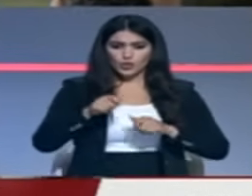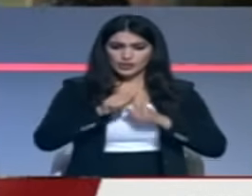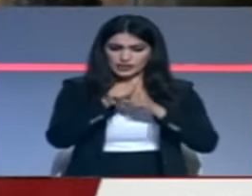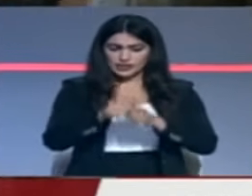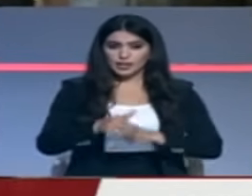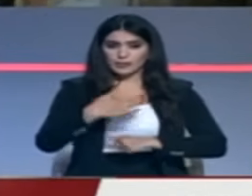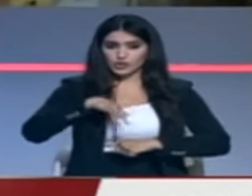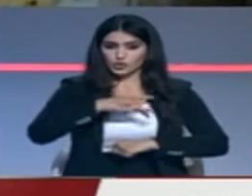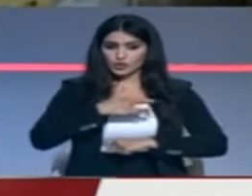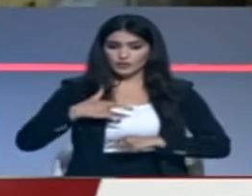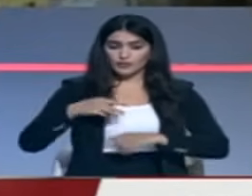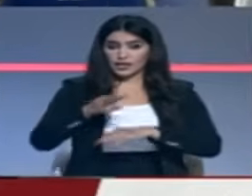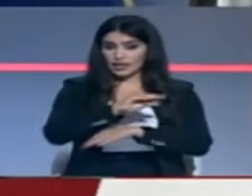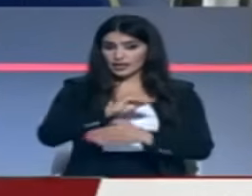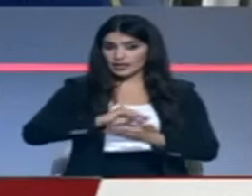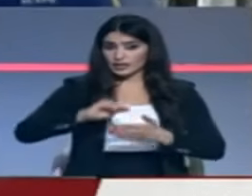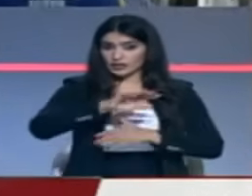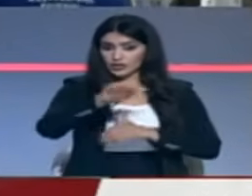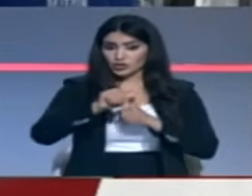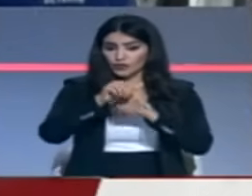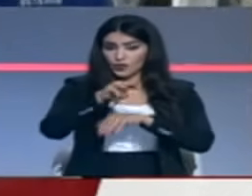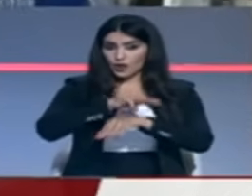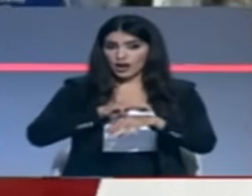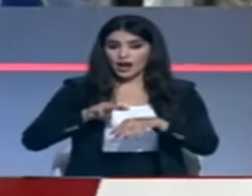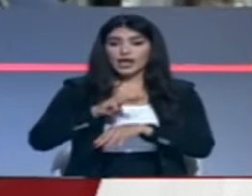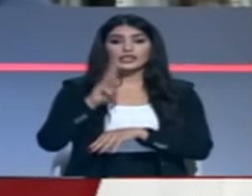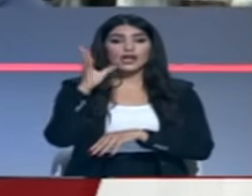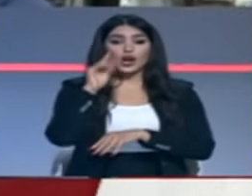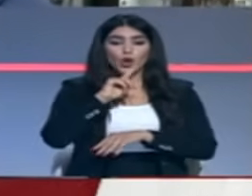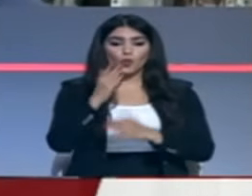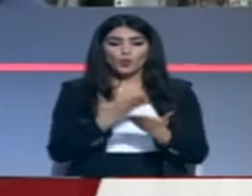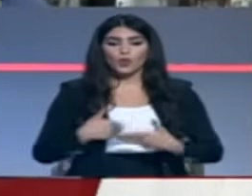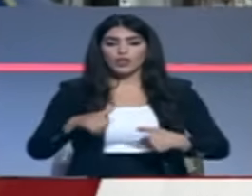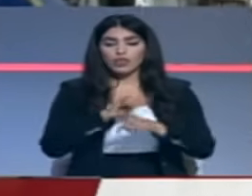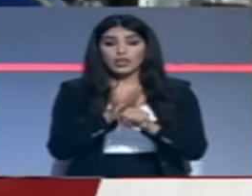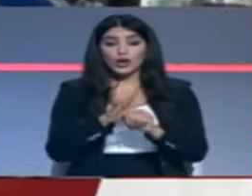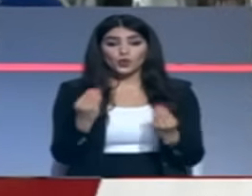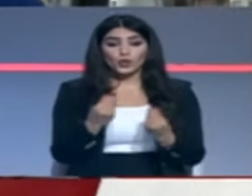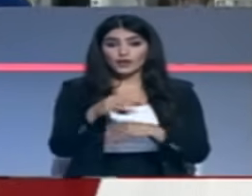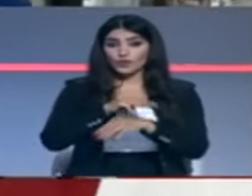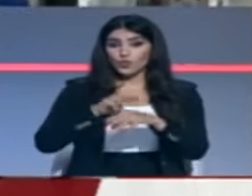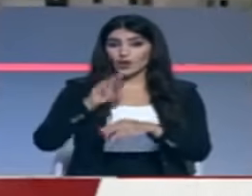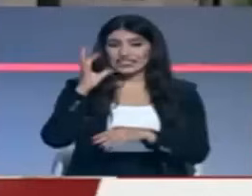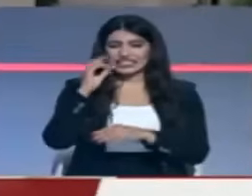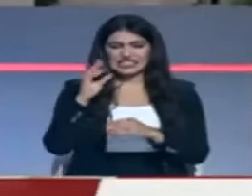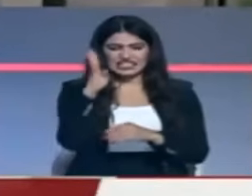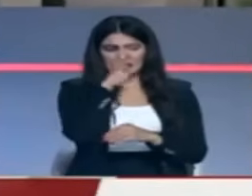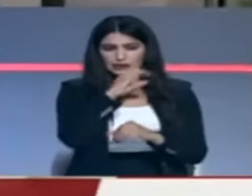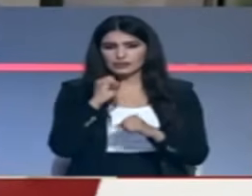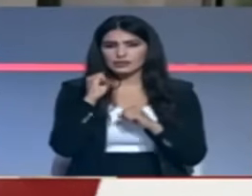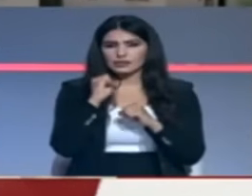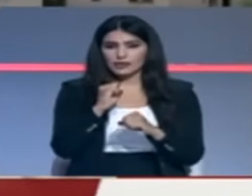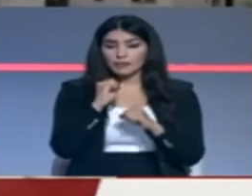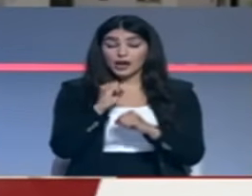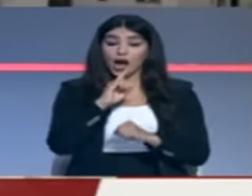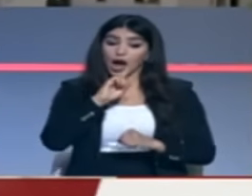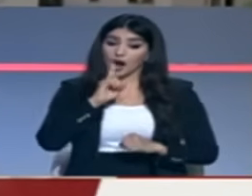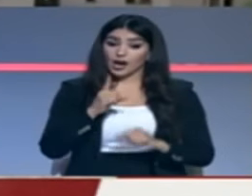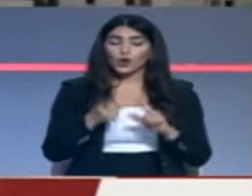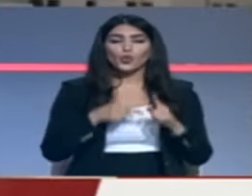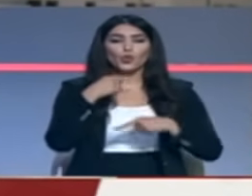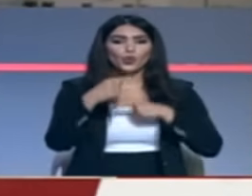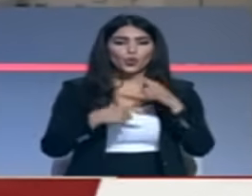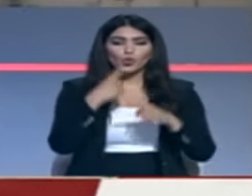الصحية الأساسية بالإدارة الجهوية للصحة بالقصرين الوضع الوبائي الحالي بالجهة بالحرج جدا، مؤكدا أنه يتم